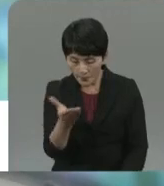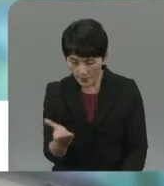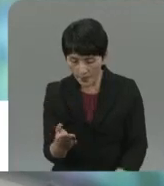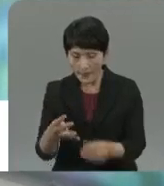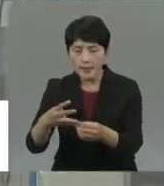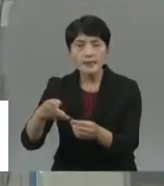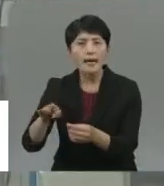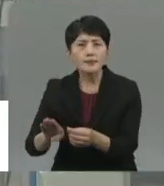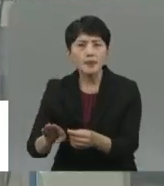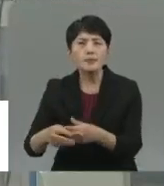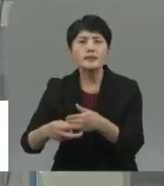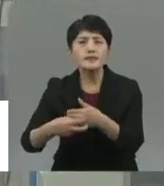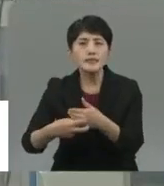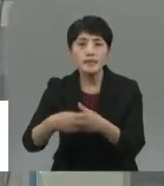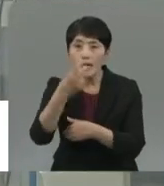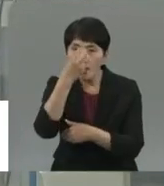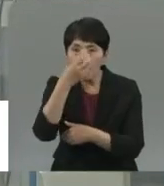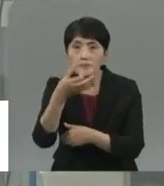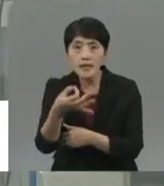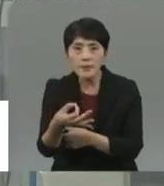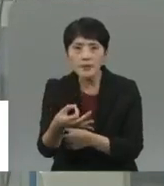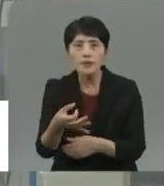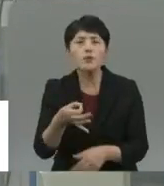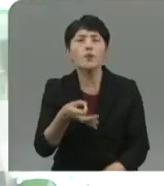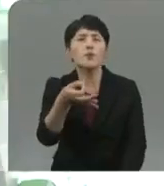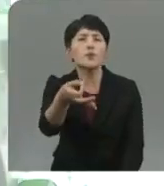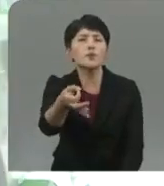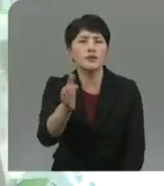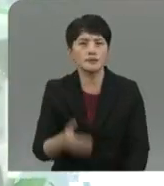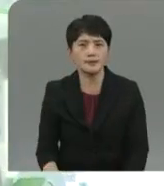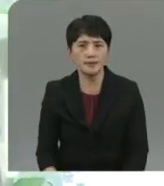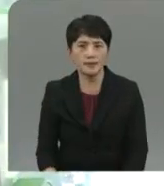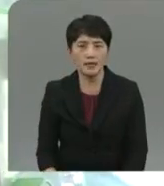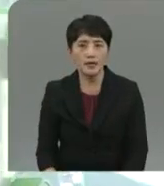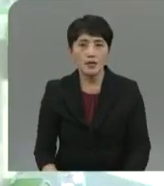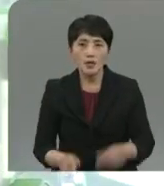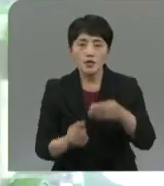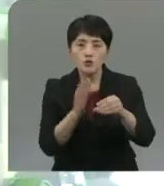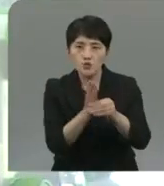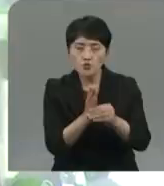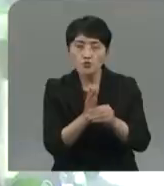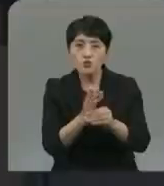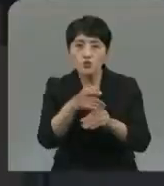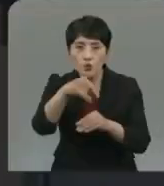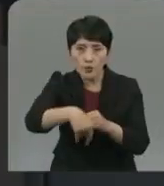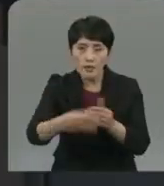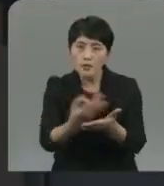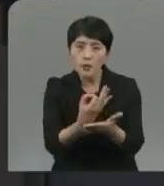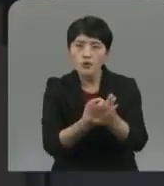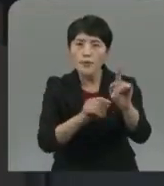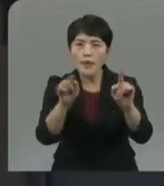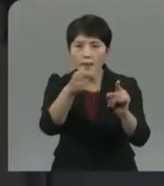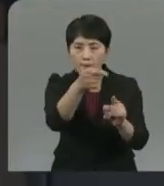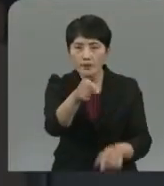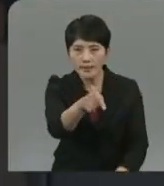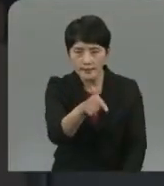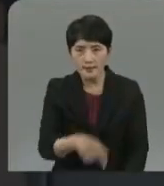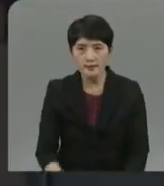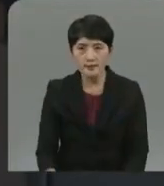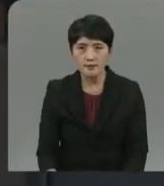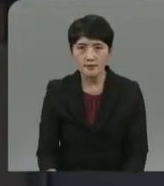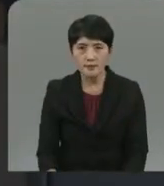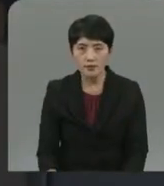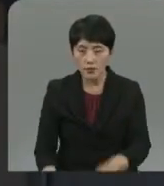减轻，鉴于近期扩散势头已趋于放缓，因此做出了上述决定。疾病管理厅长池荣美表